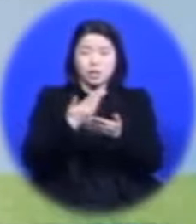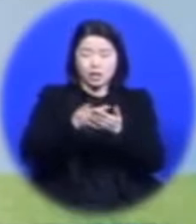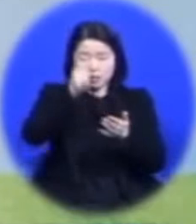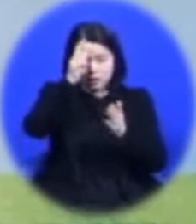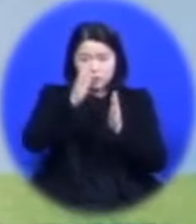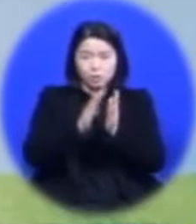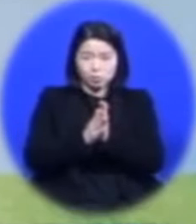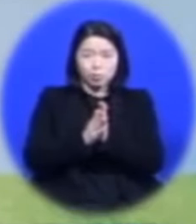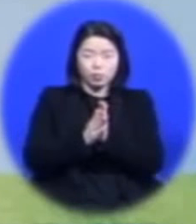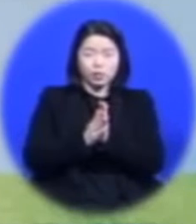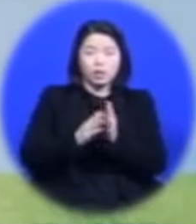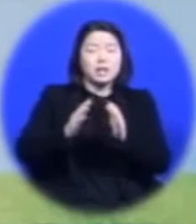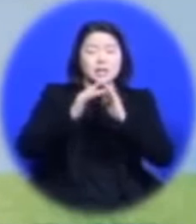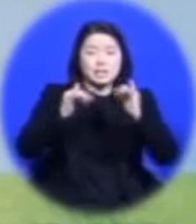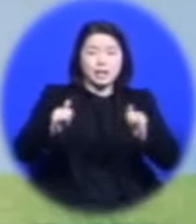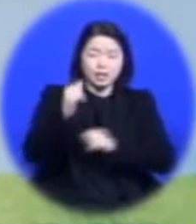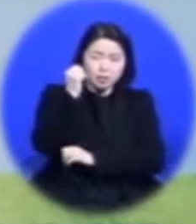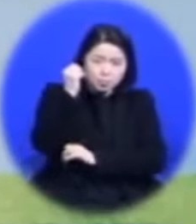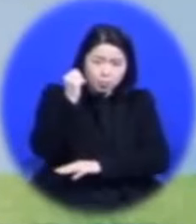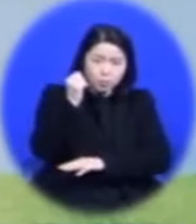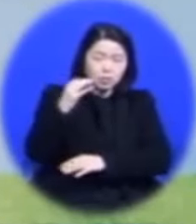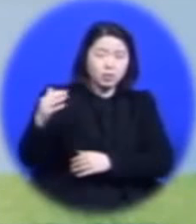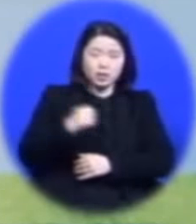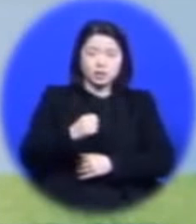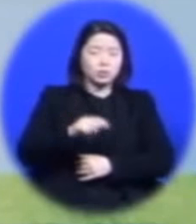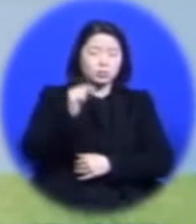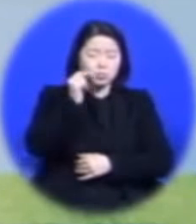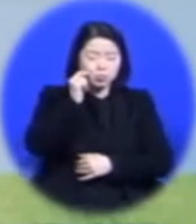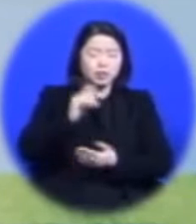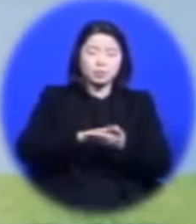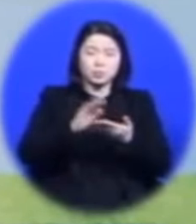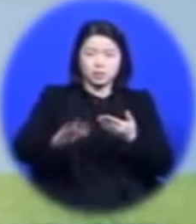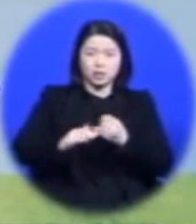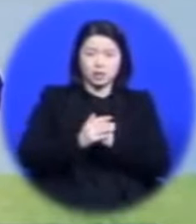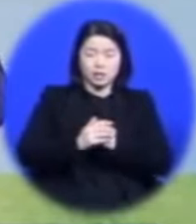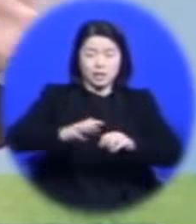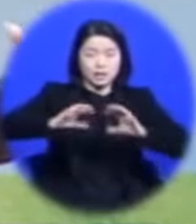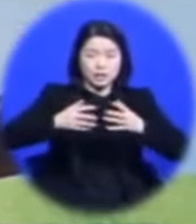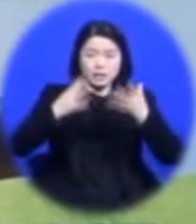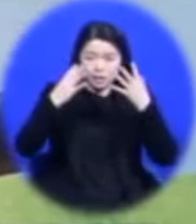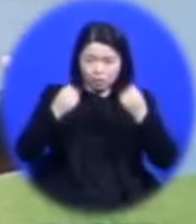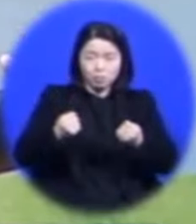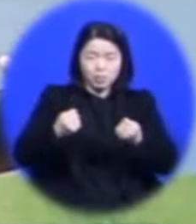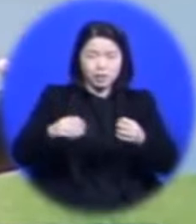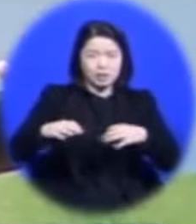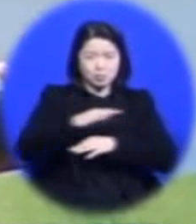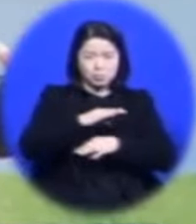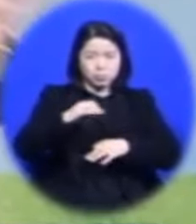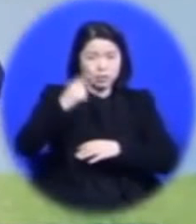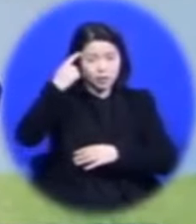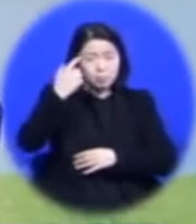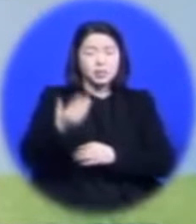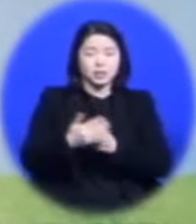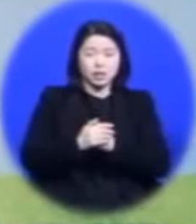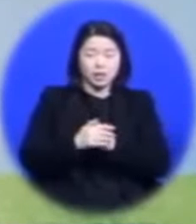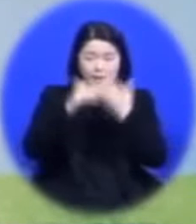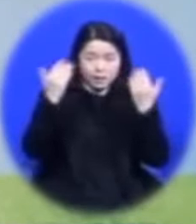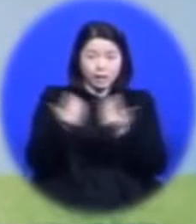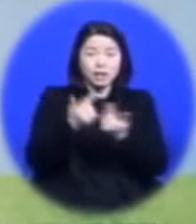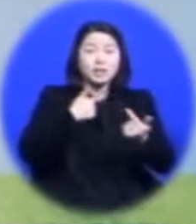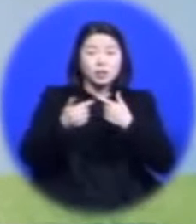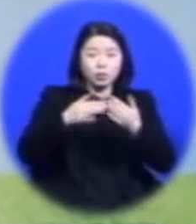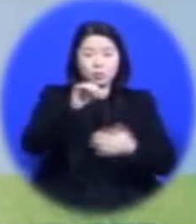기도는 사람의 본성으로는 못 합니다 세상이 얼마나 불리해요 다